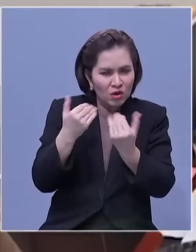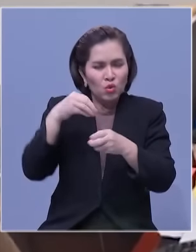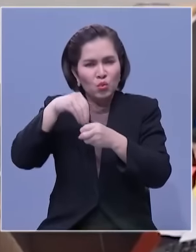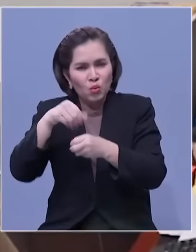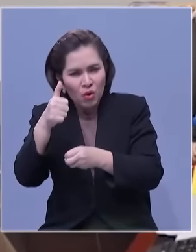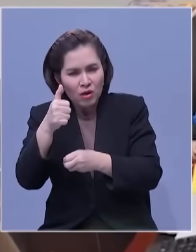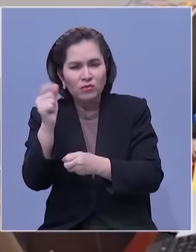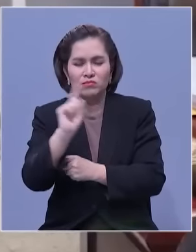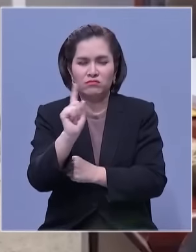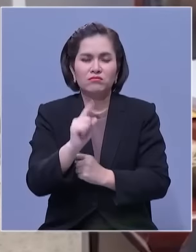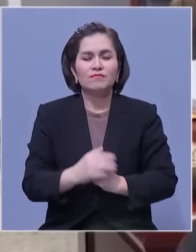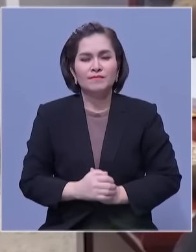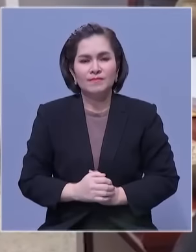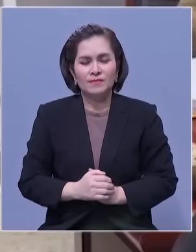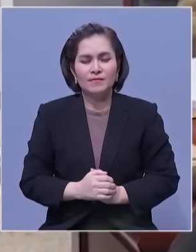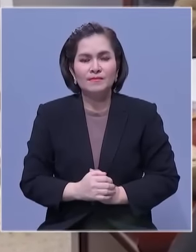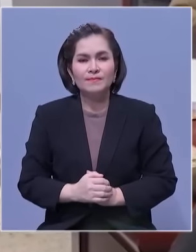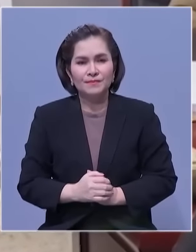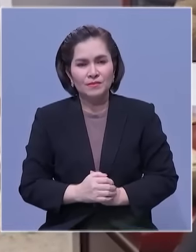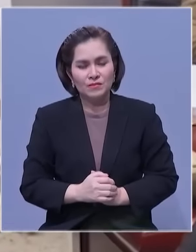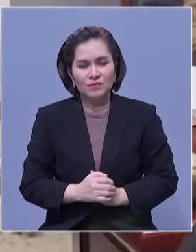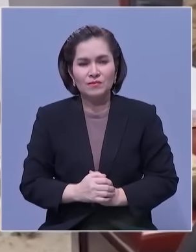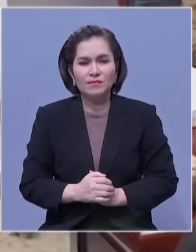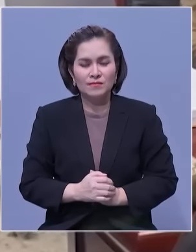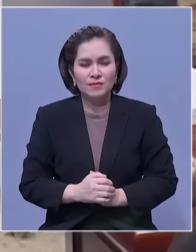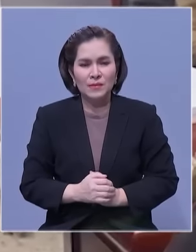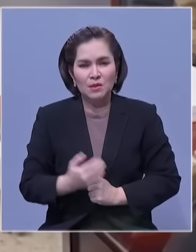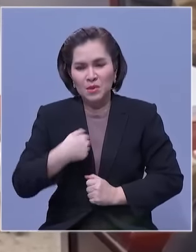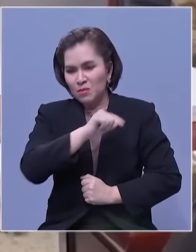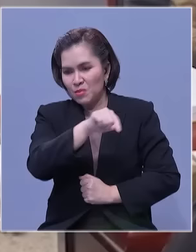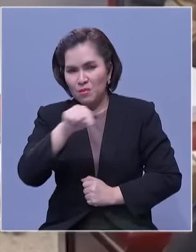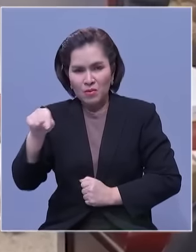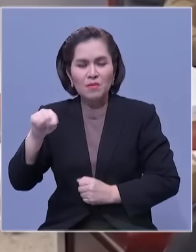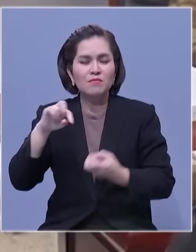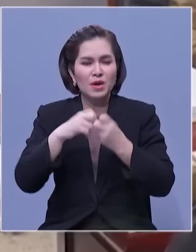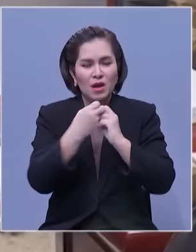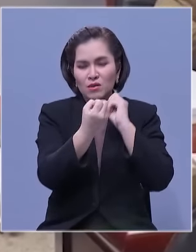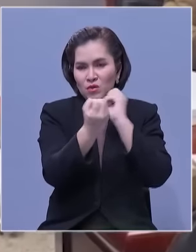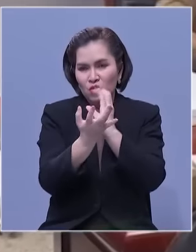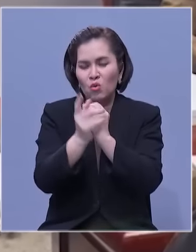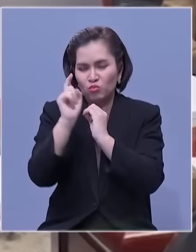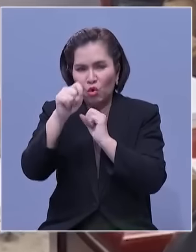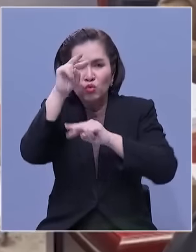ค่วิลล่าที่เดวิดเขาเช่าไงคะแต่ว่ารวมไปถึงวิลล่าอื่นๆด้วยใช่ไหม